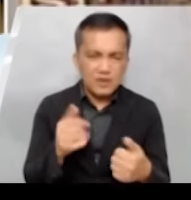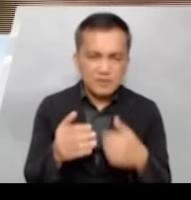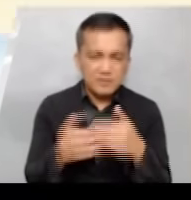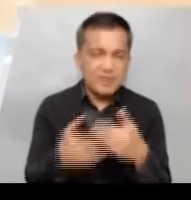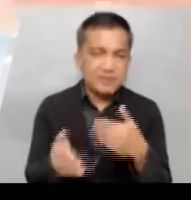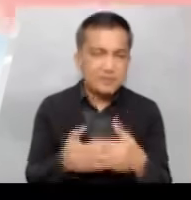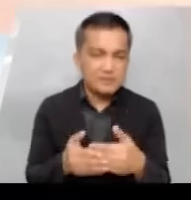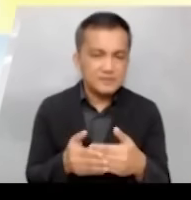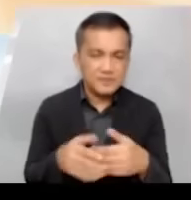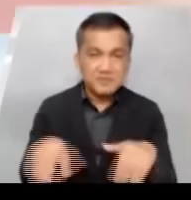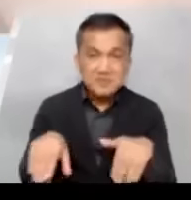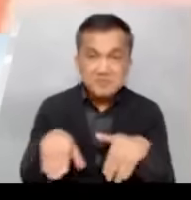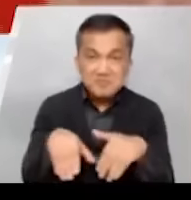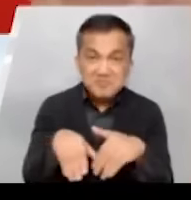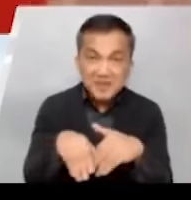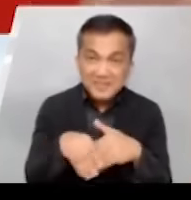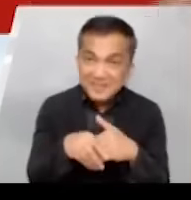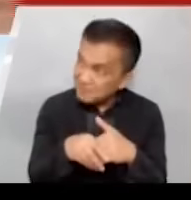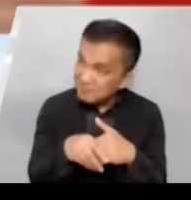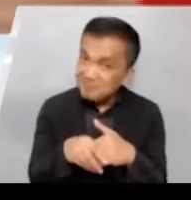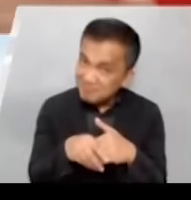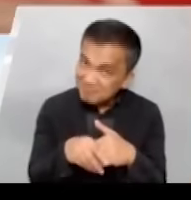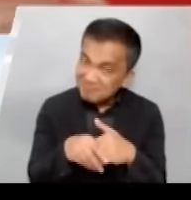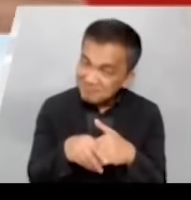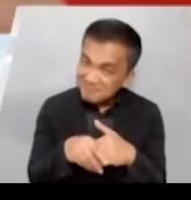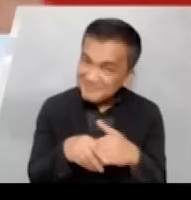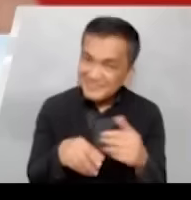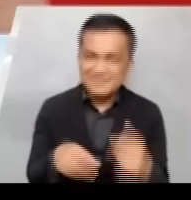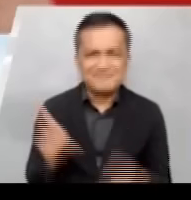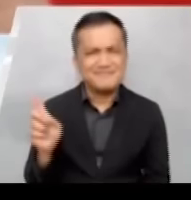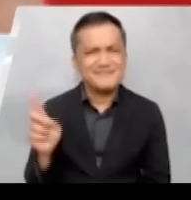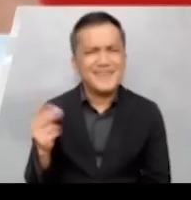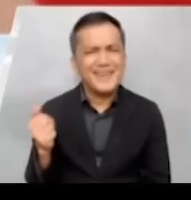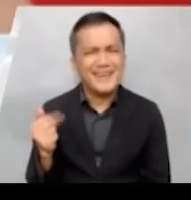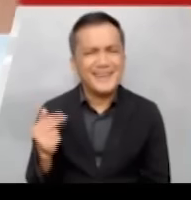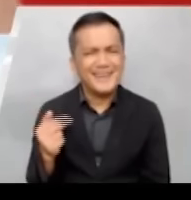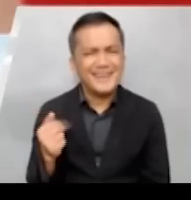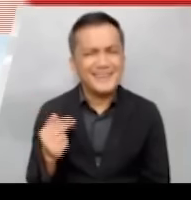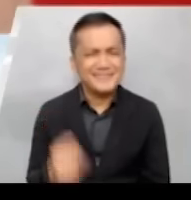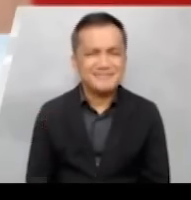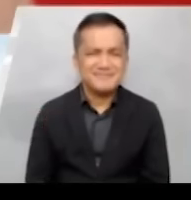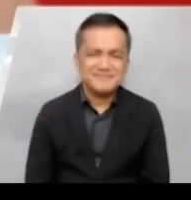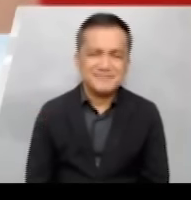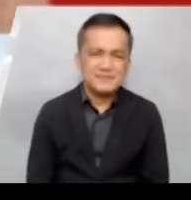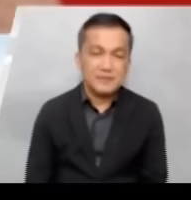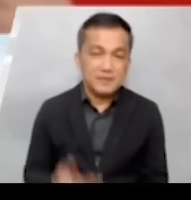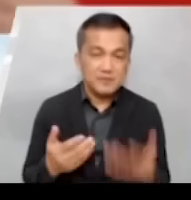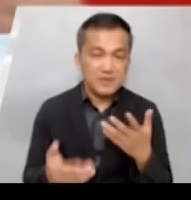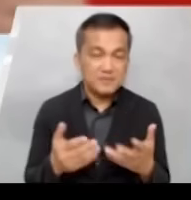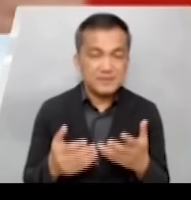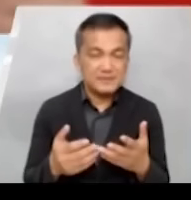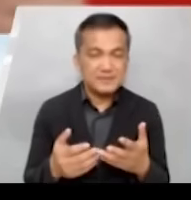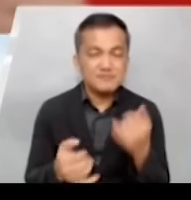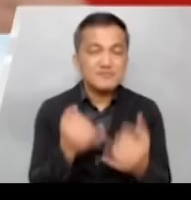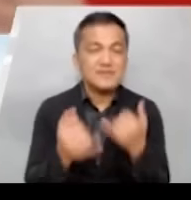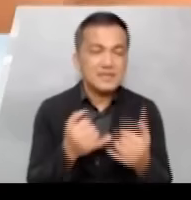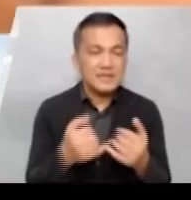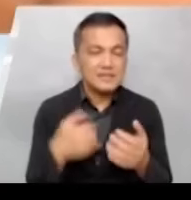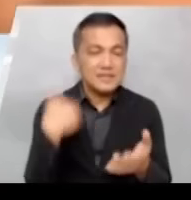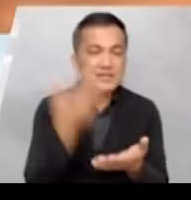magpakasal. Alam mo, isa na pang init ah. Pero siguro darating naman tayo sa point na yan, Kuya